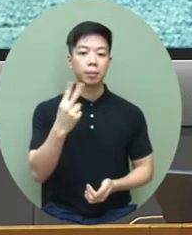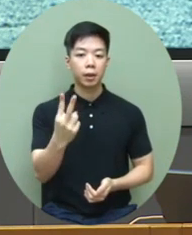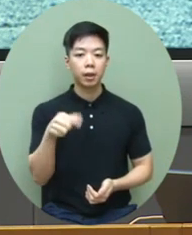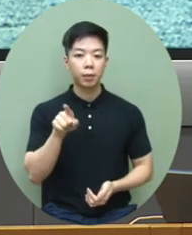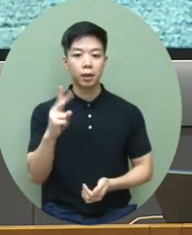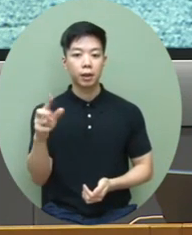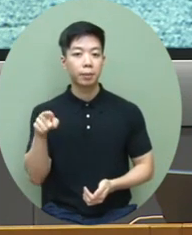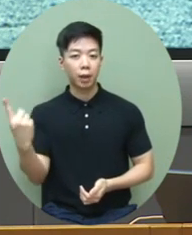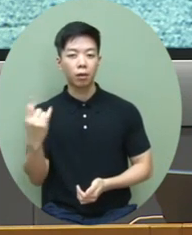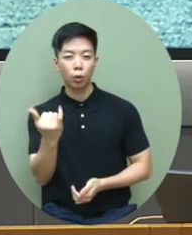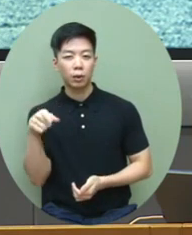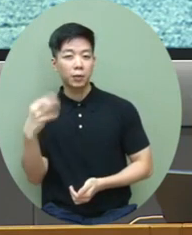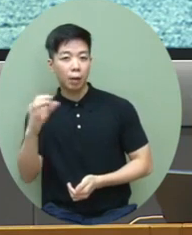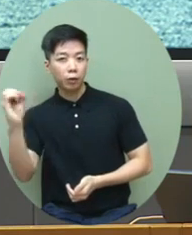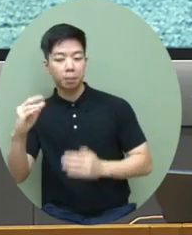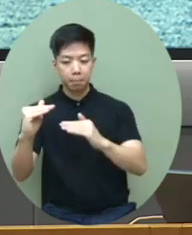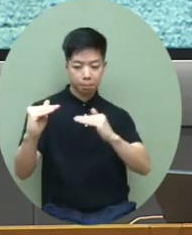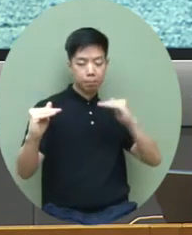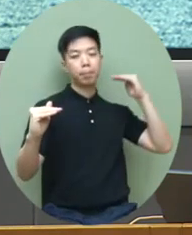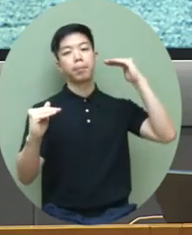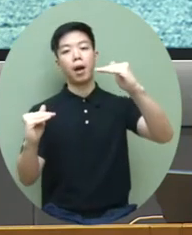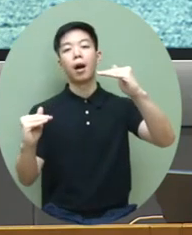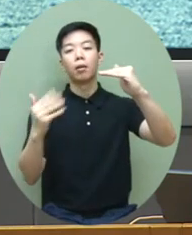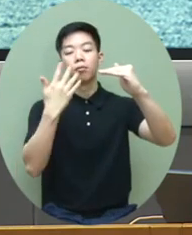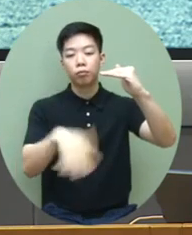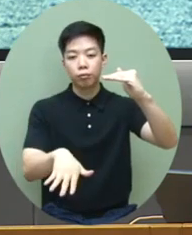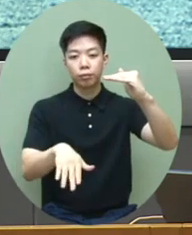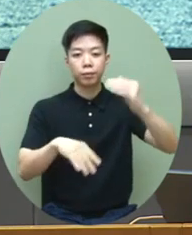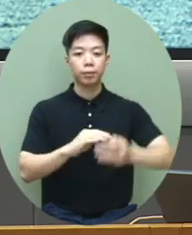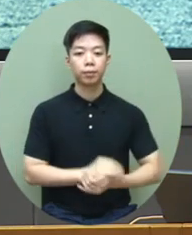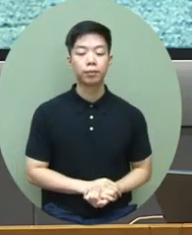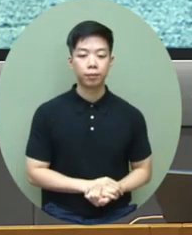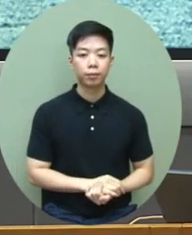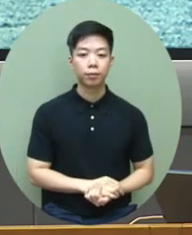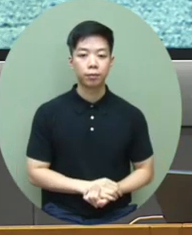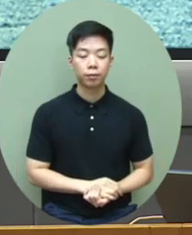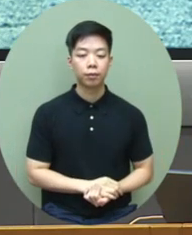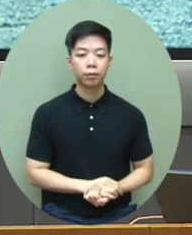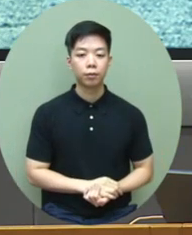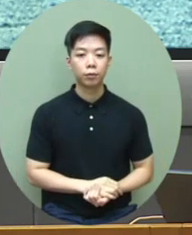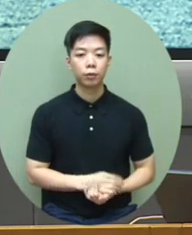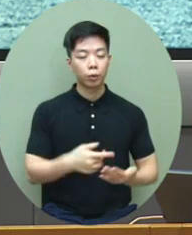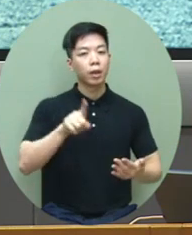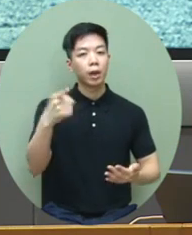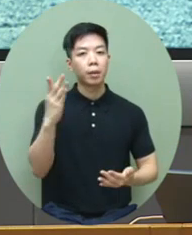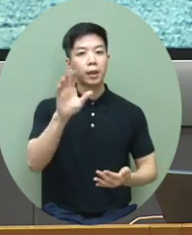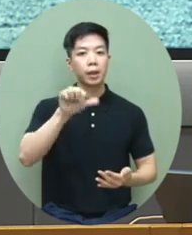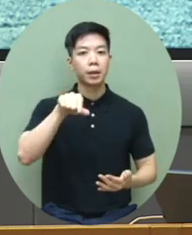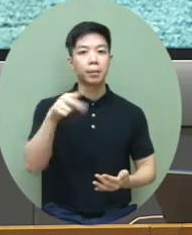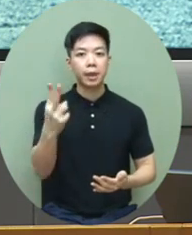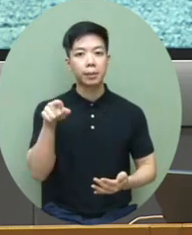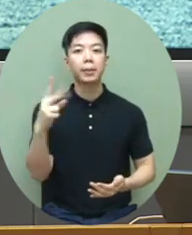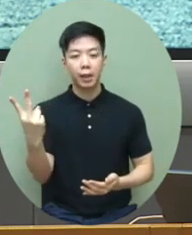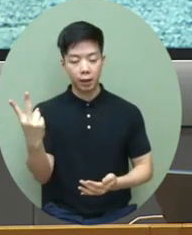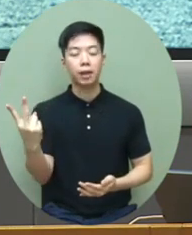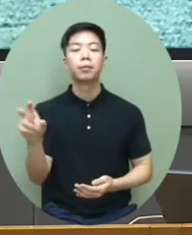嘅6.3%。咁當然其他嘅大部分都係仍然係 BA.2.2嘅個案啦。咁我今日報